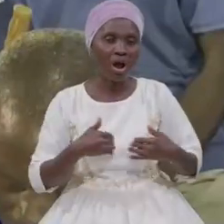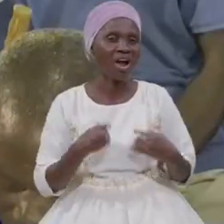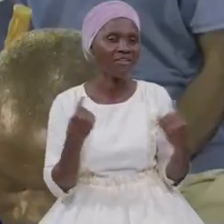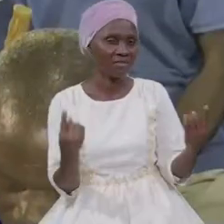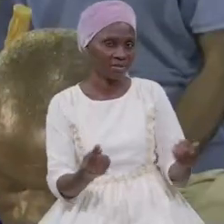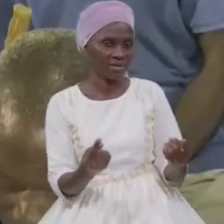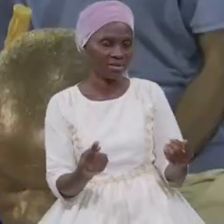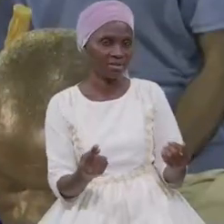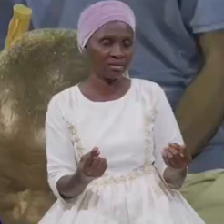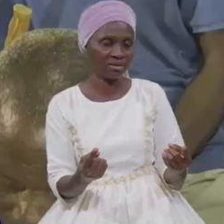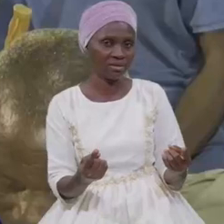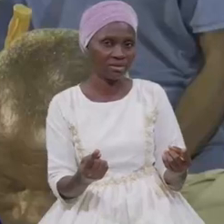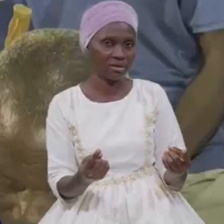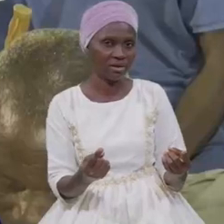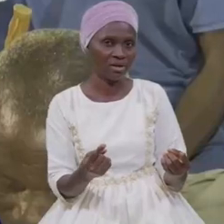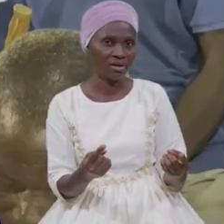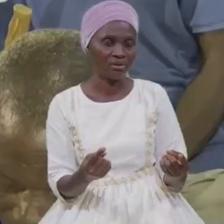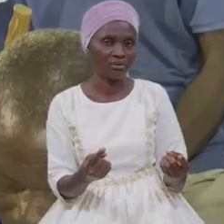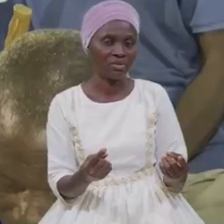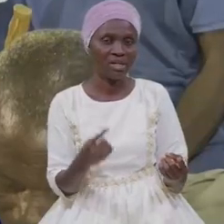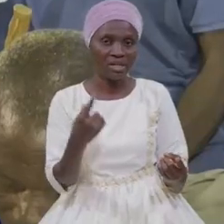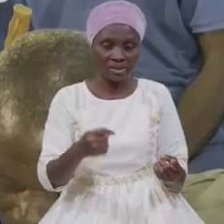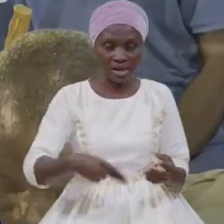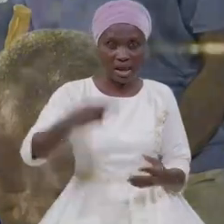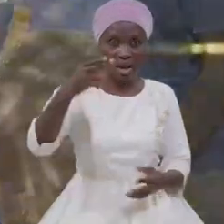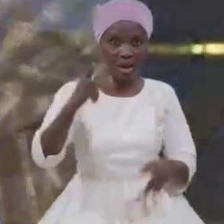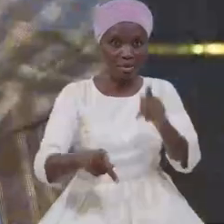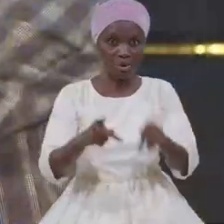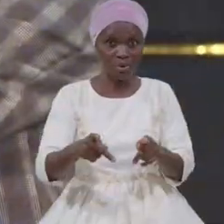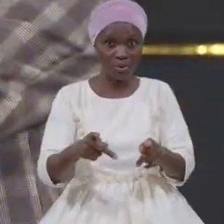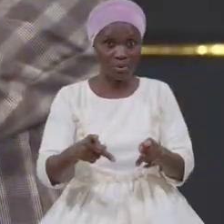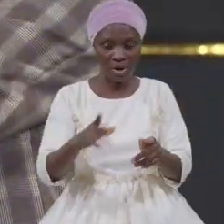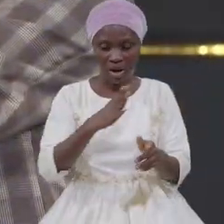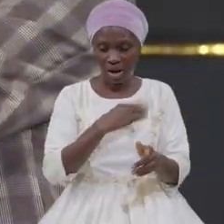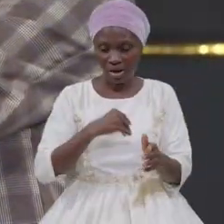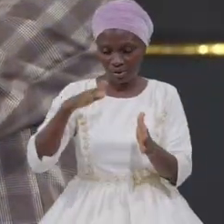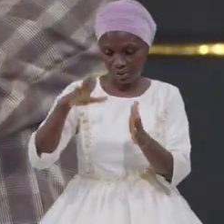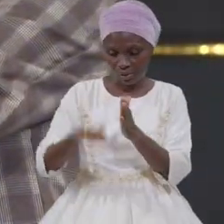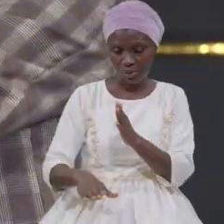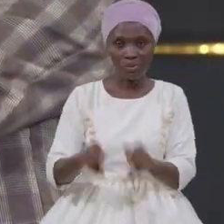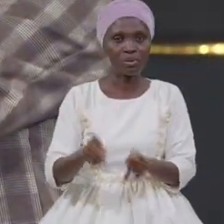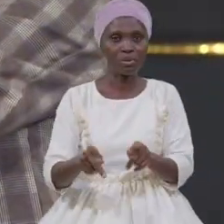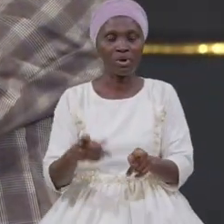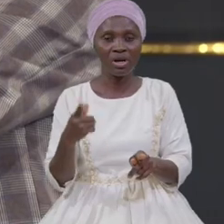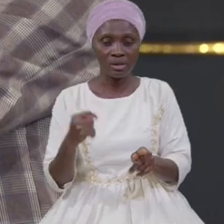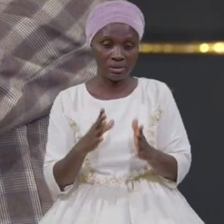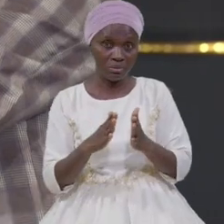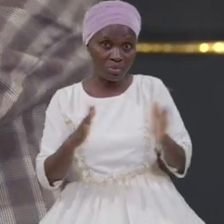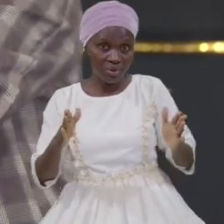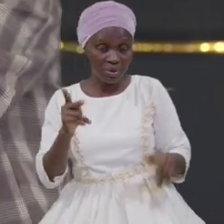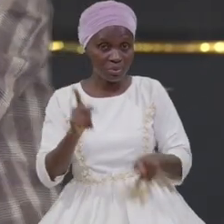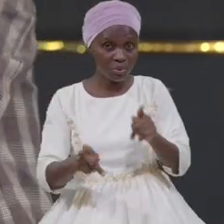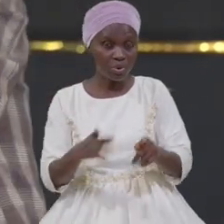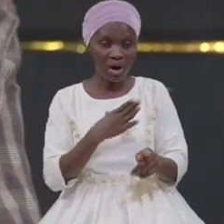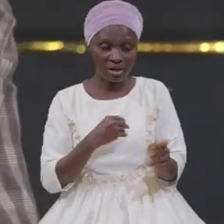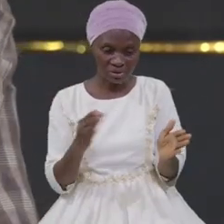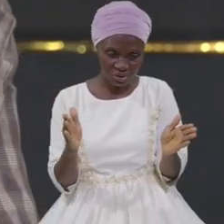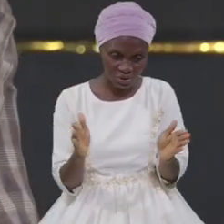hauts et ceux qui sont bas placés, les grands et les petits,